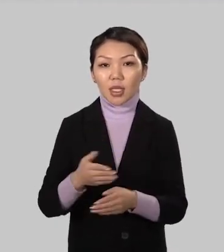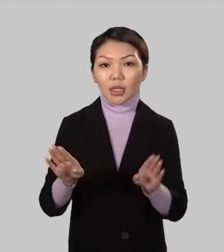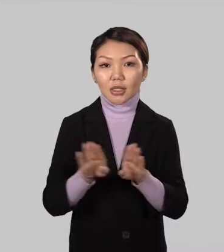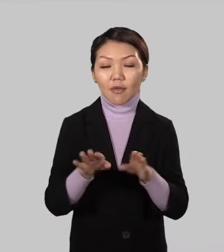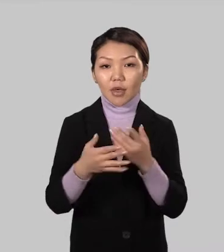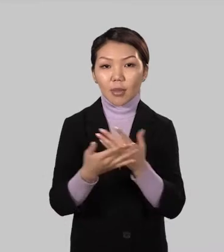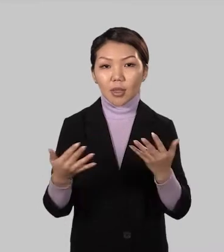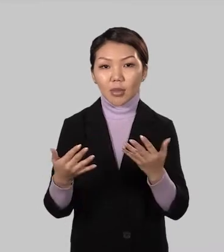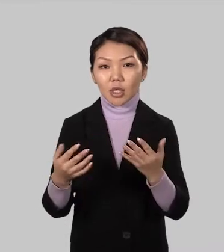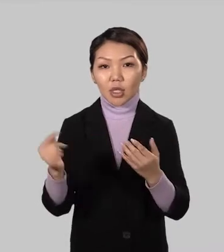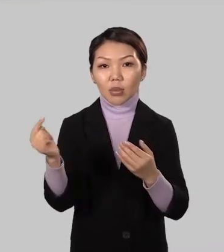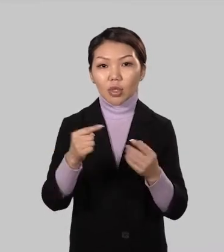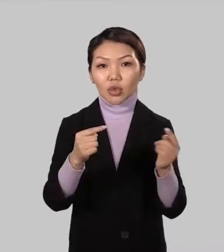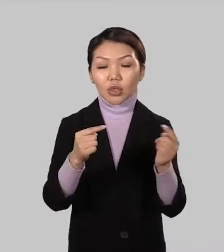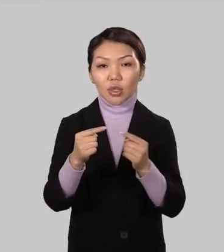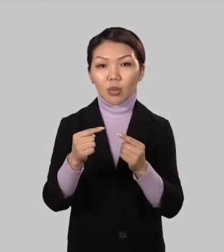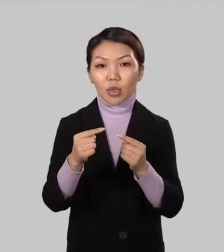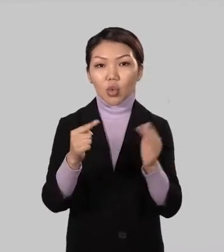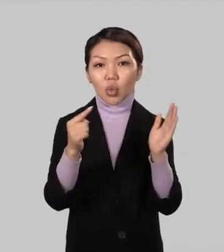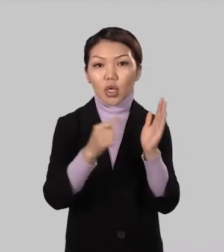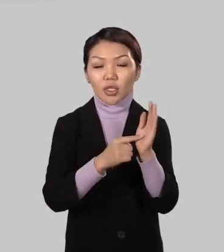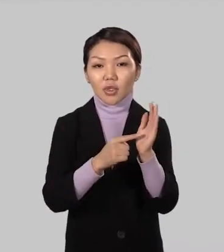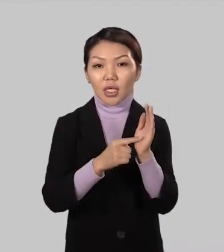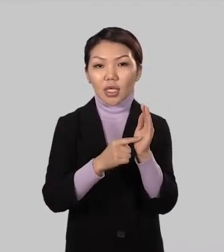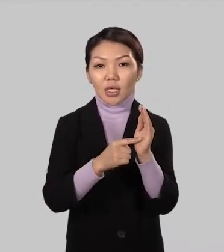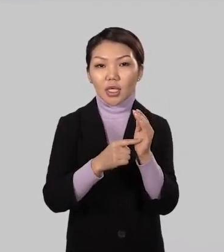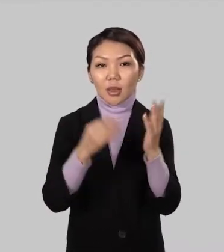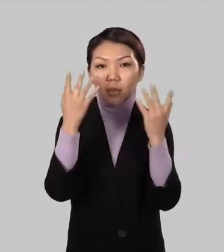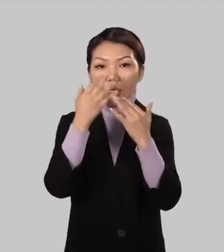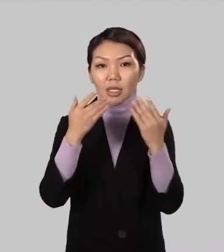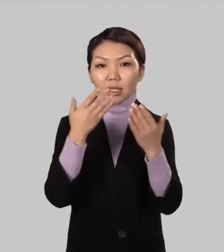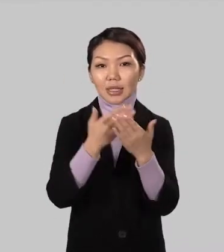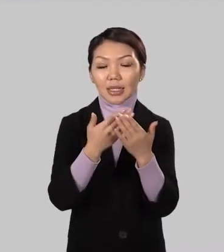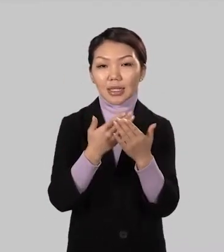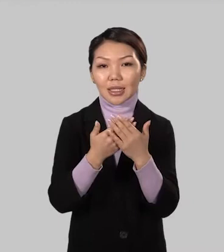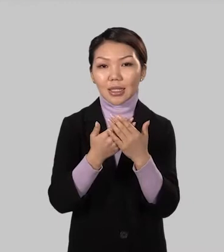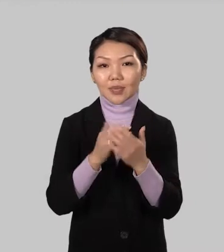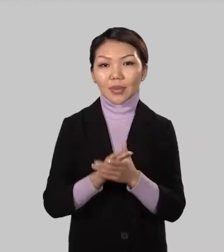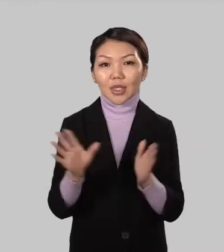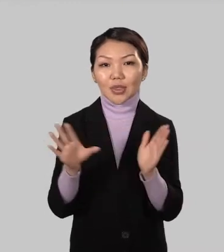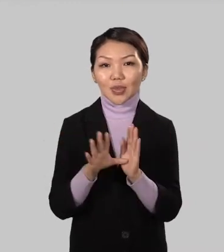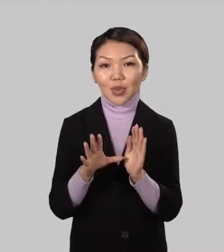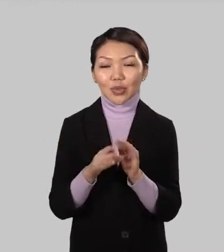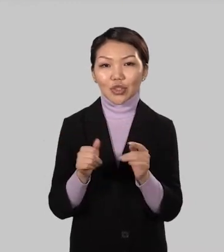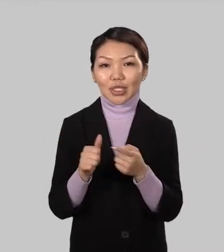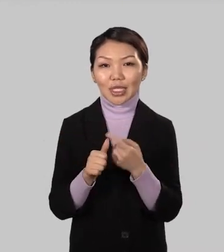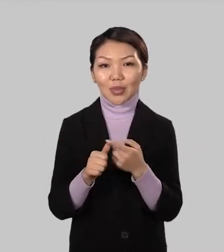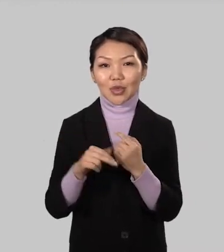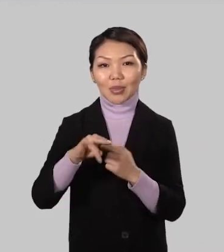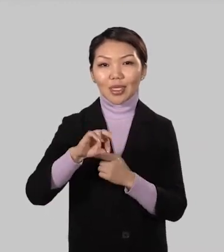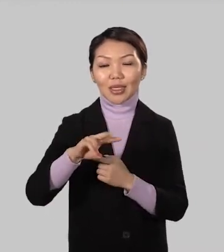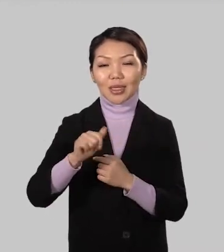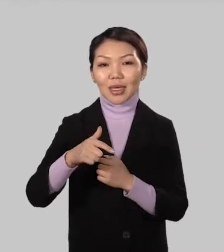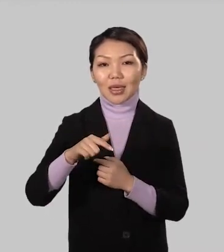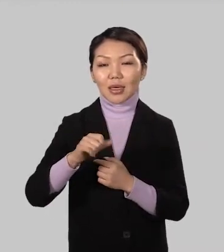предметы между собой указывая на их признаки значит с помощью имен прилагательных